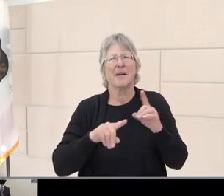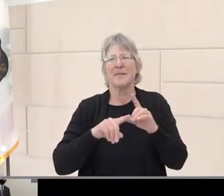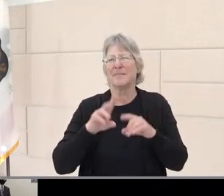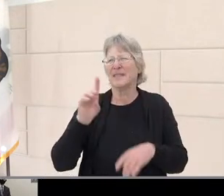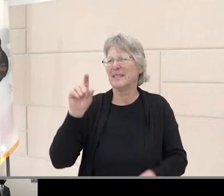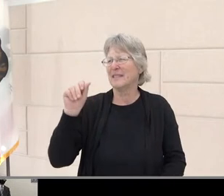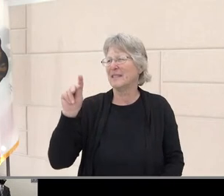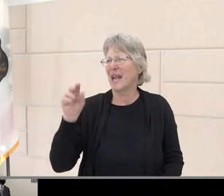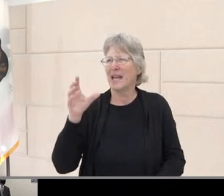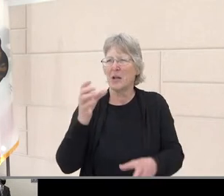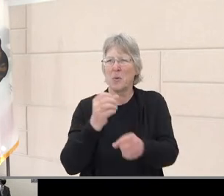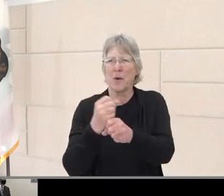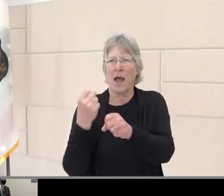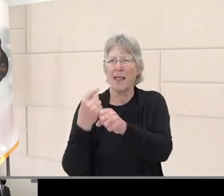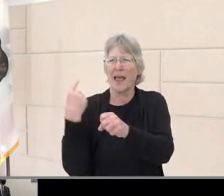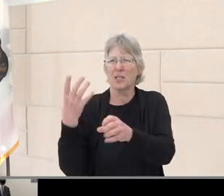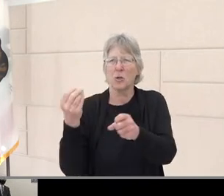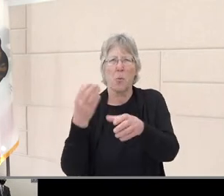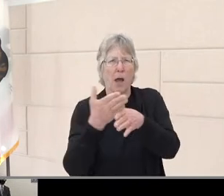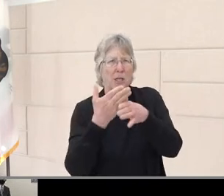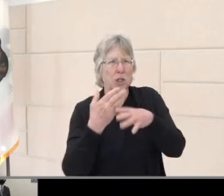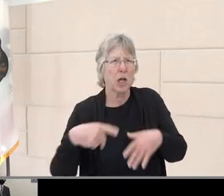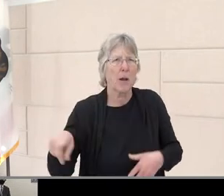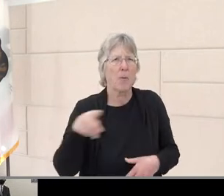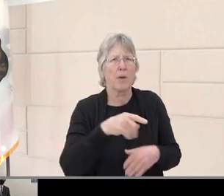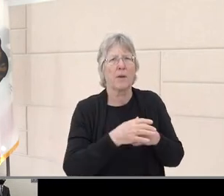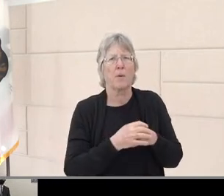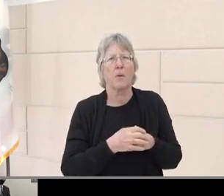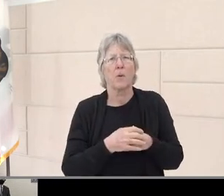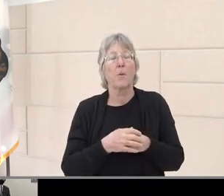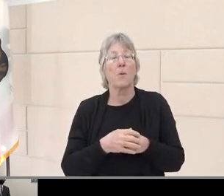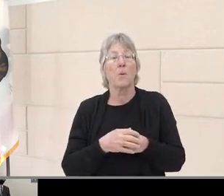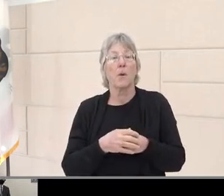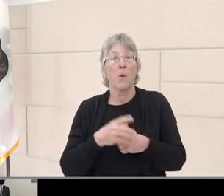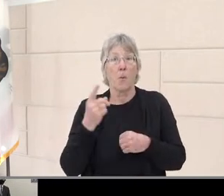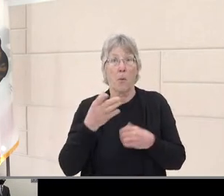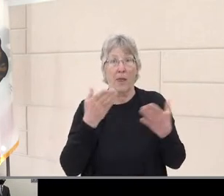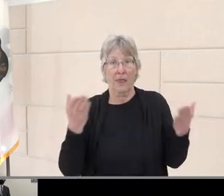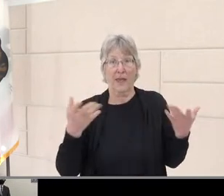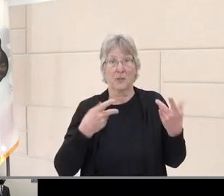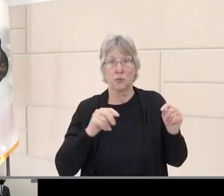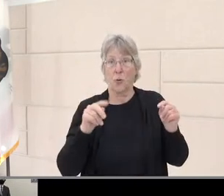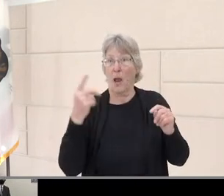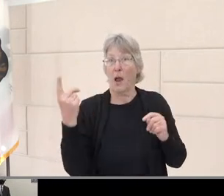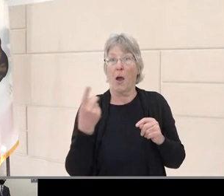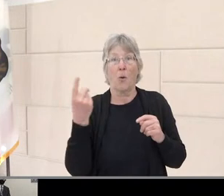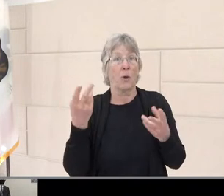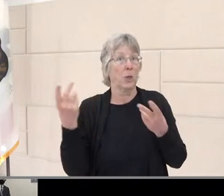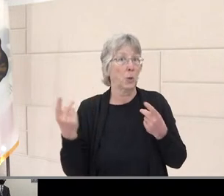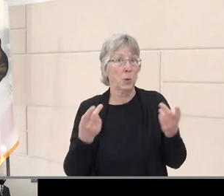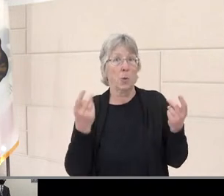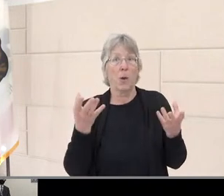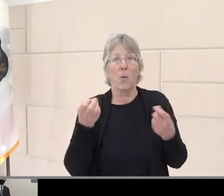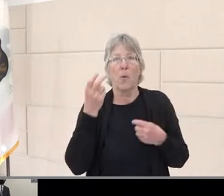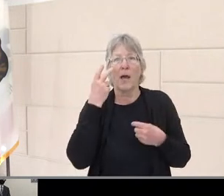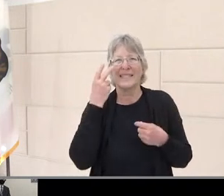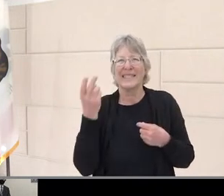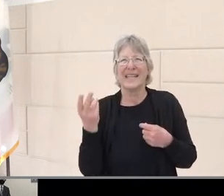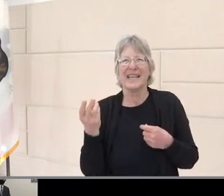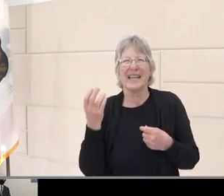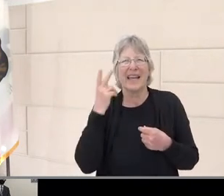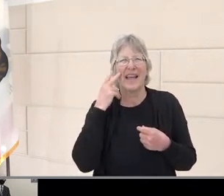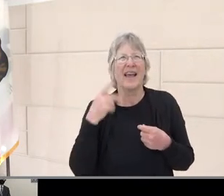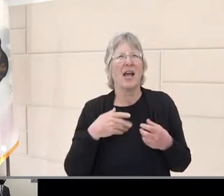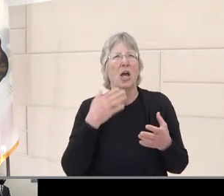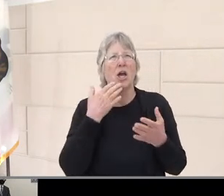តំណែងដែលយើងបានទទួលពីឆ្នាំមុនយើងបាន ធ្